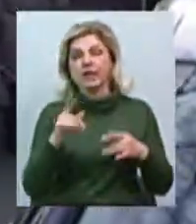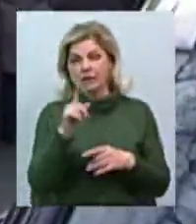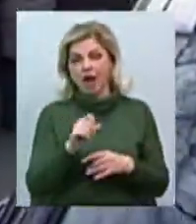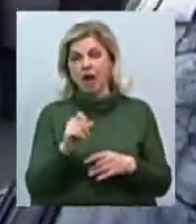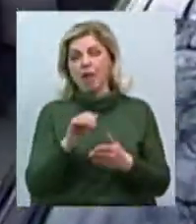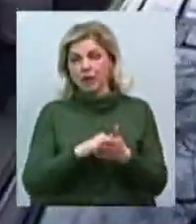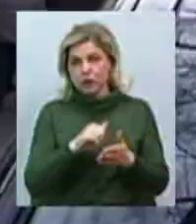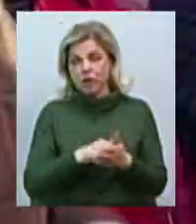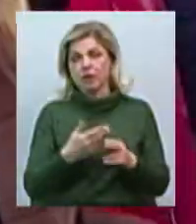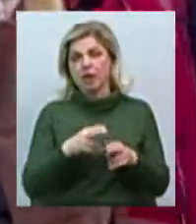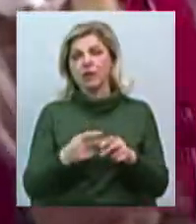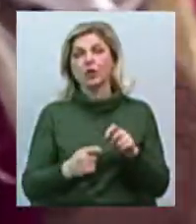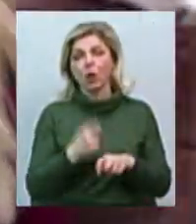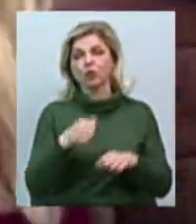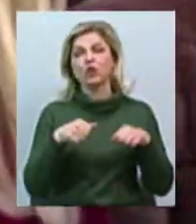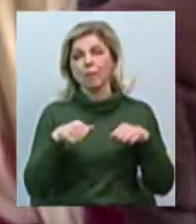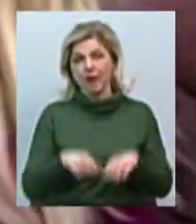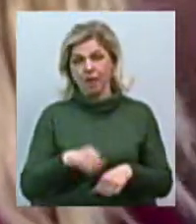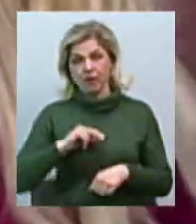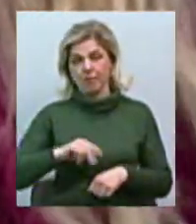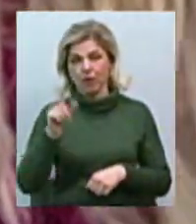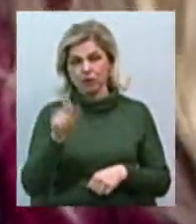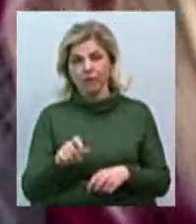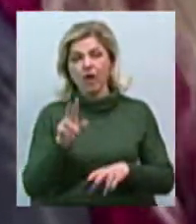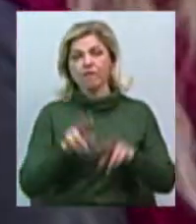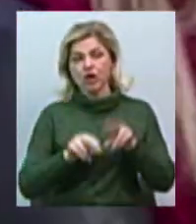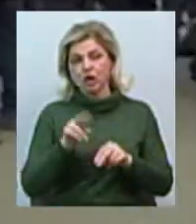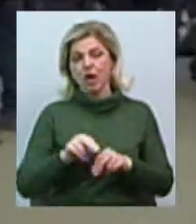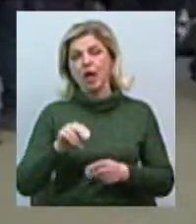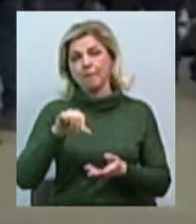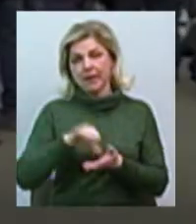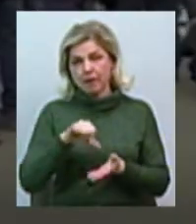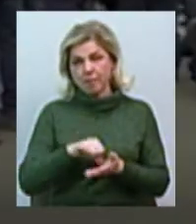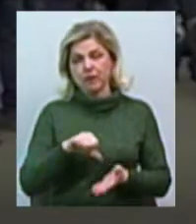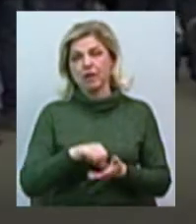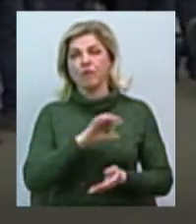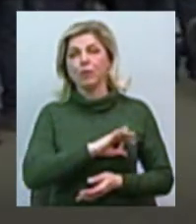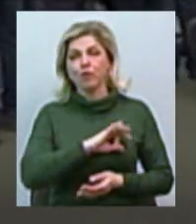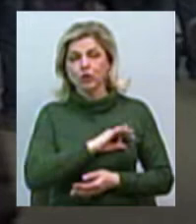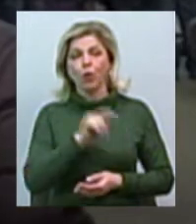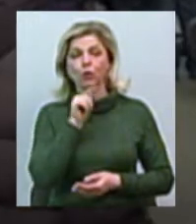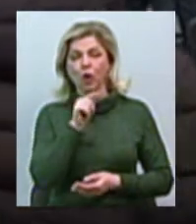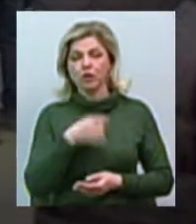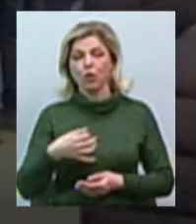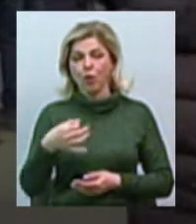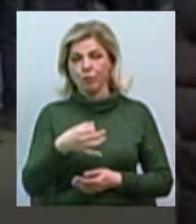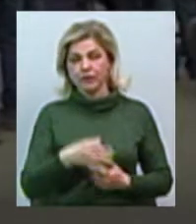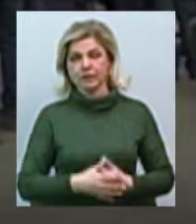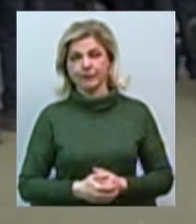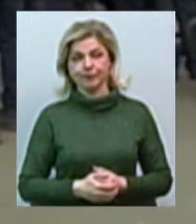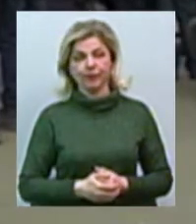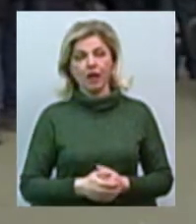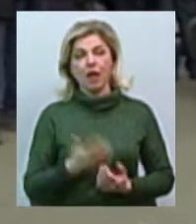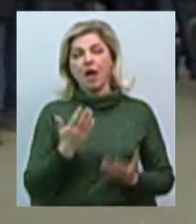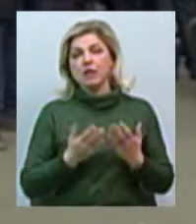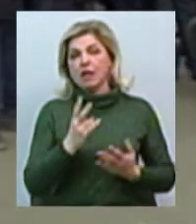прав працівника, вважає голова Федерації профспілок Луганської області Валерій Черниш. А чи не багато преференцій тому же роботодавцю, при тому, що він платить маленьку